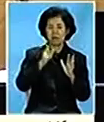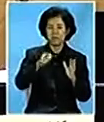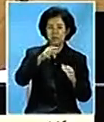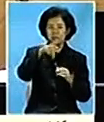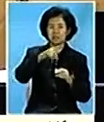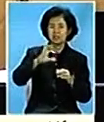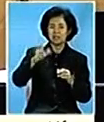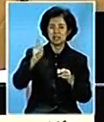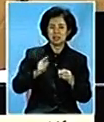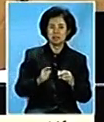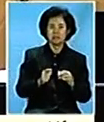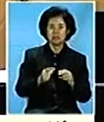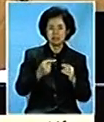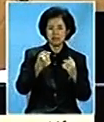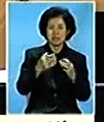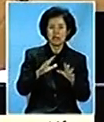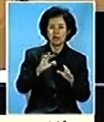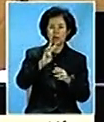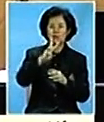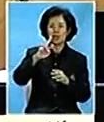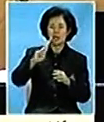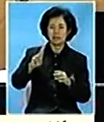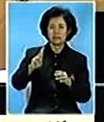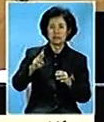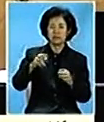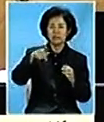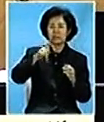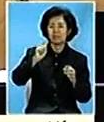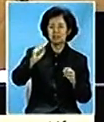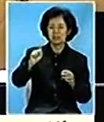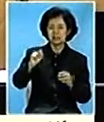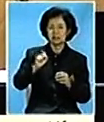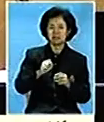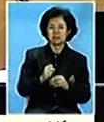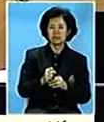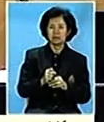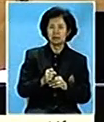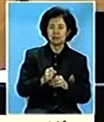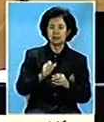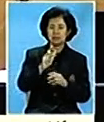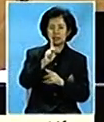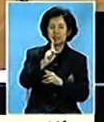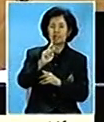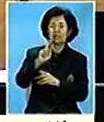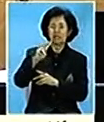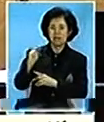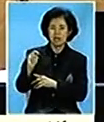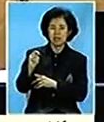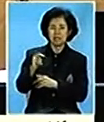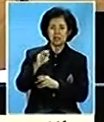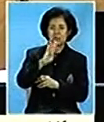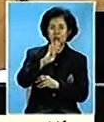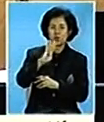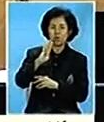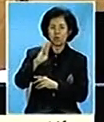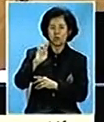ธรพิพิธศาสตราจารย์วิรัตปริชพงศ์ท่านประเสริฐประคุณศึกษาพันธ์ท่านกิรณาสุมาวงศ์ท่านบวรศักดิ์คณาเส